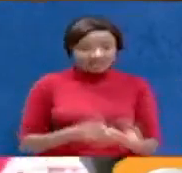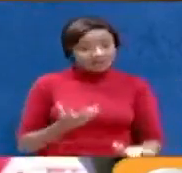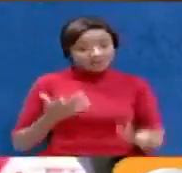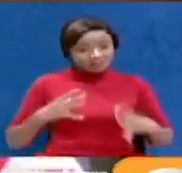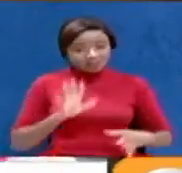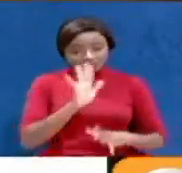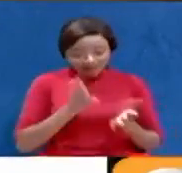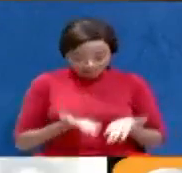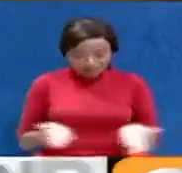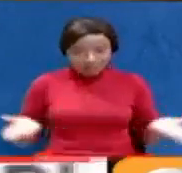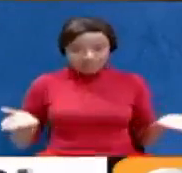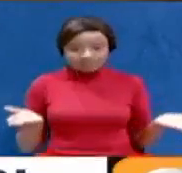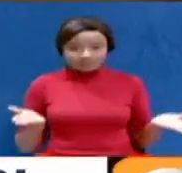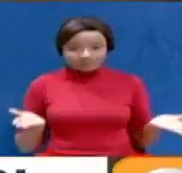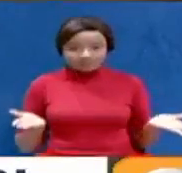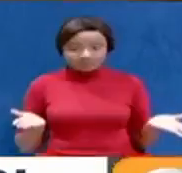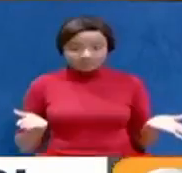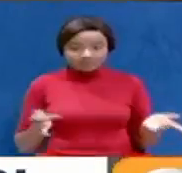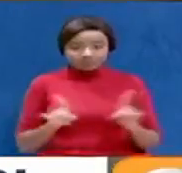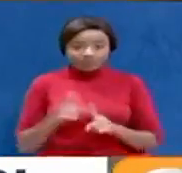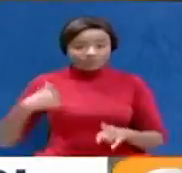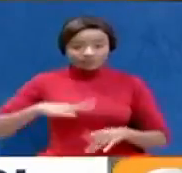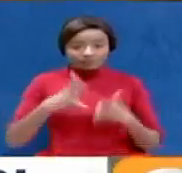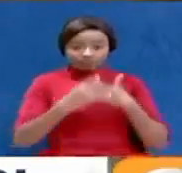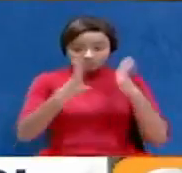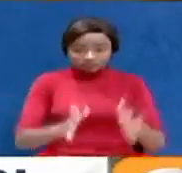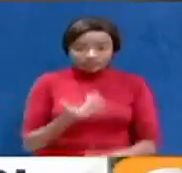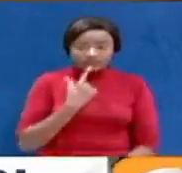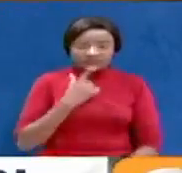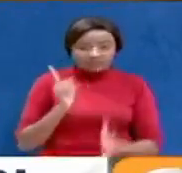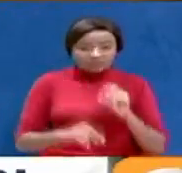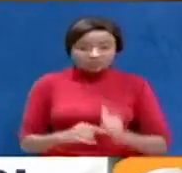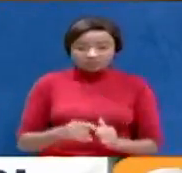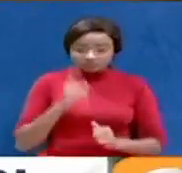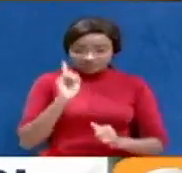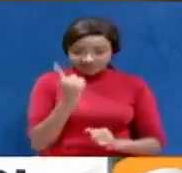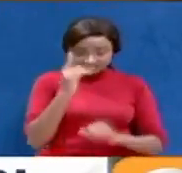hapo. Kama viongozi wenu lazima tupate mwelekeo,